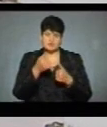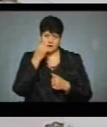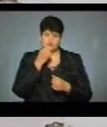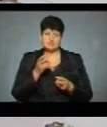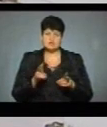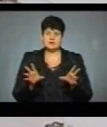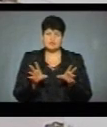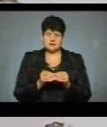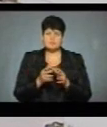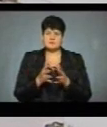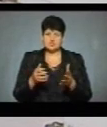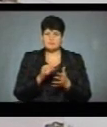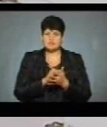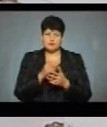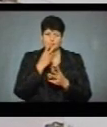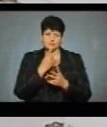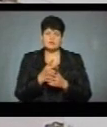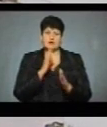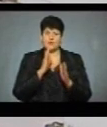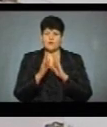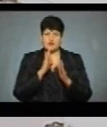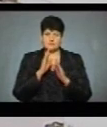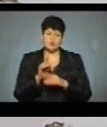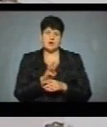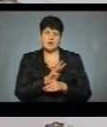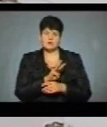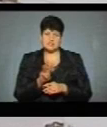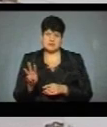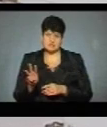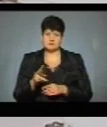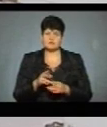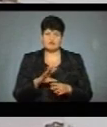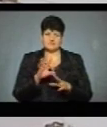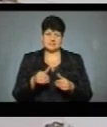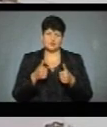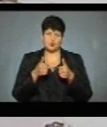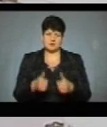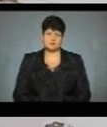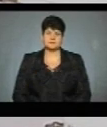Більше матеріалів ви можете переглянути на нашій Facebook-сторінці або сайті. На все добре!